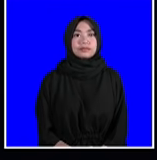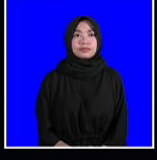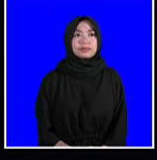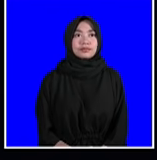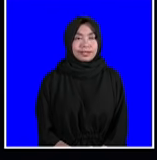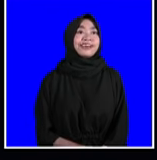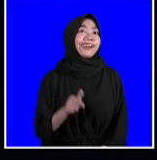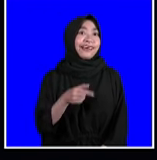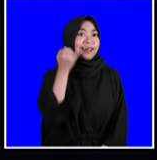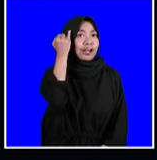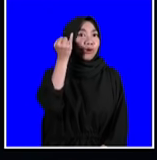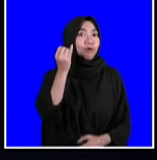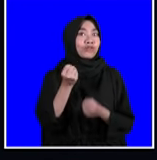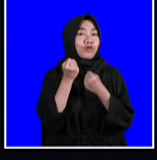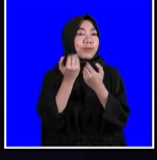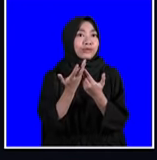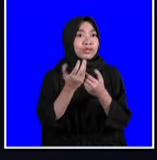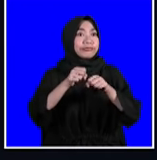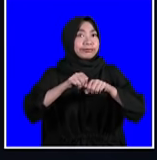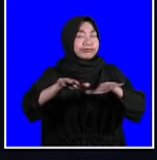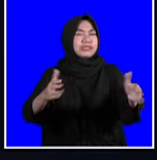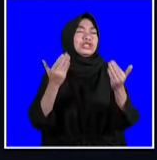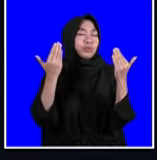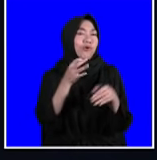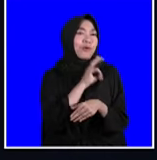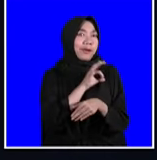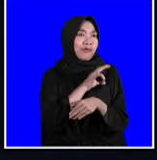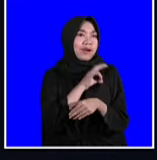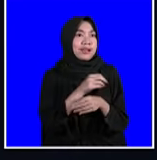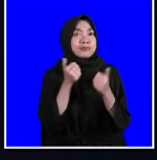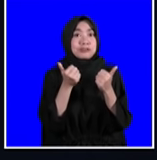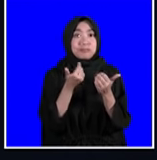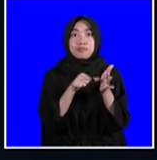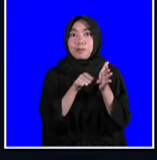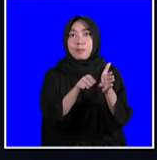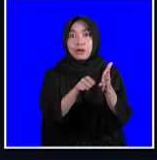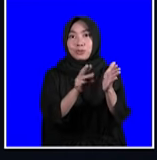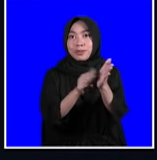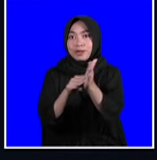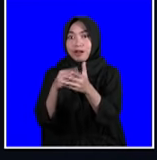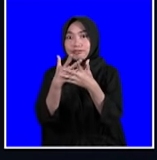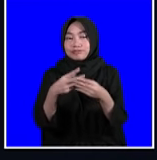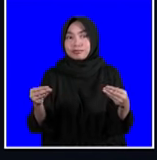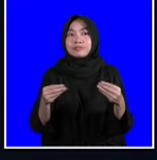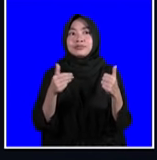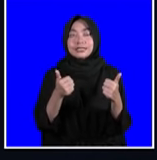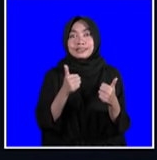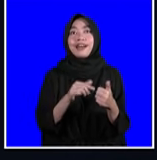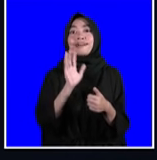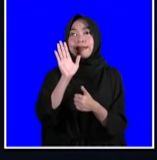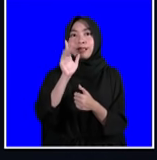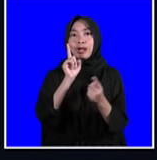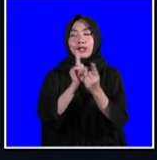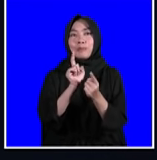Semoga ilmu dan informasi yang saya bagi bisa bermanfaat dan membantu masalah keuangan Anda. Kita akan berjumpa lagi